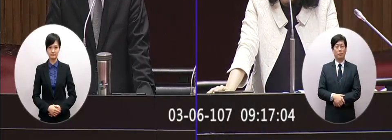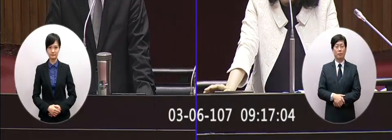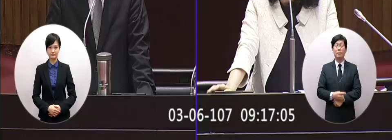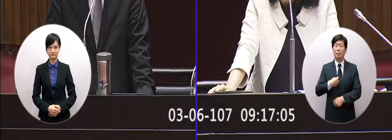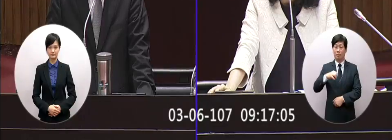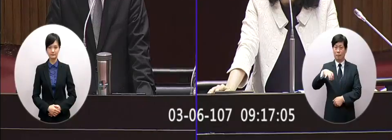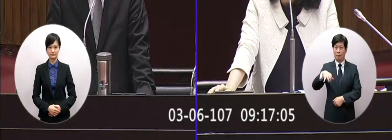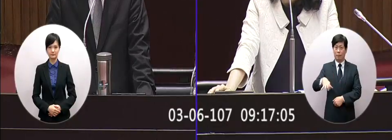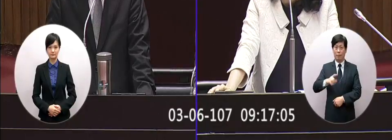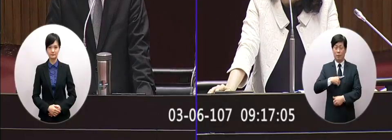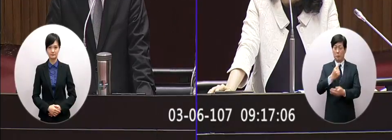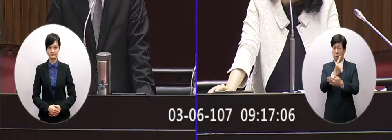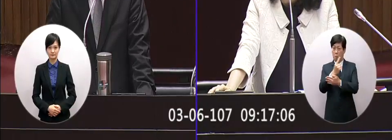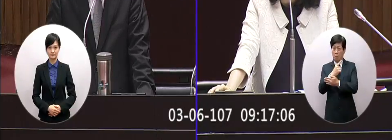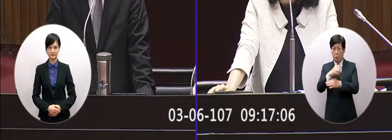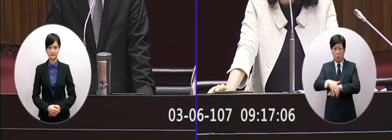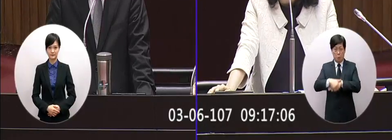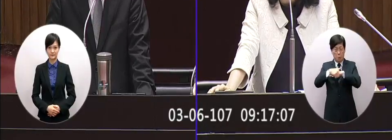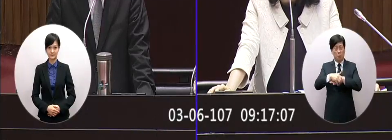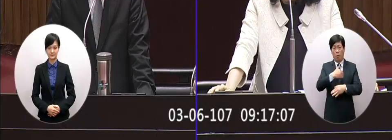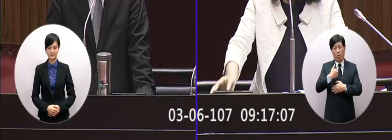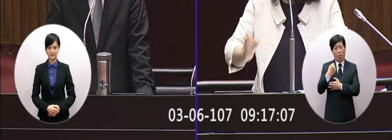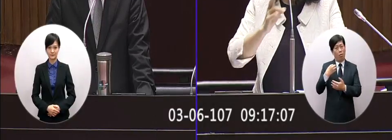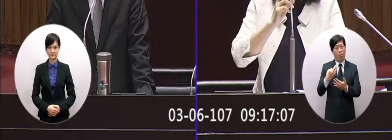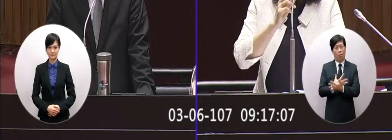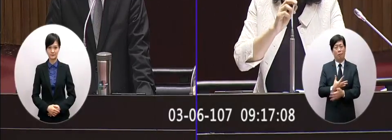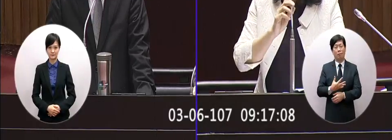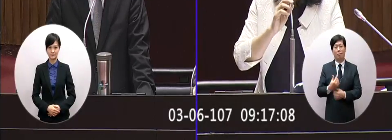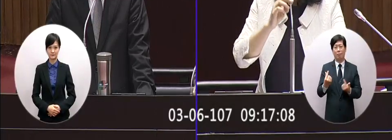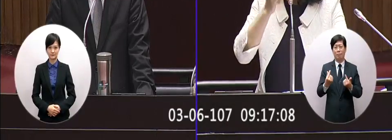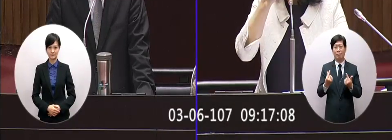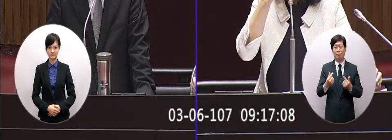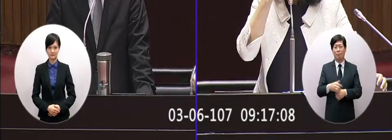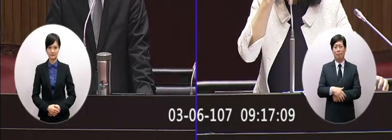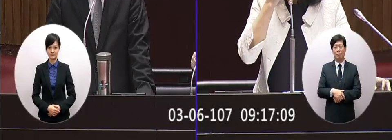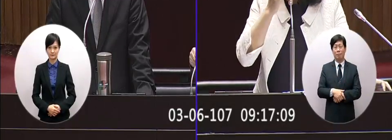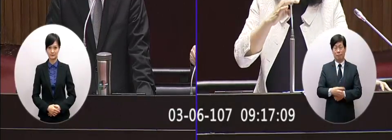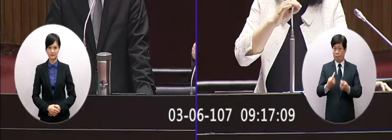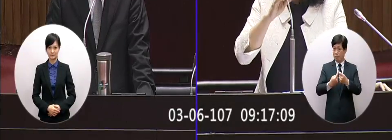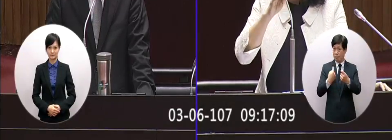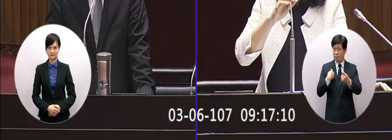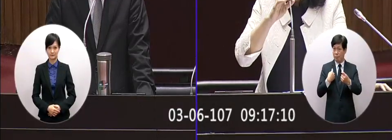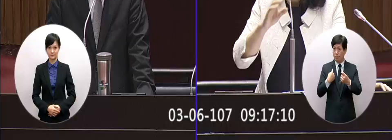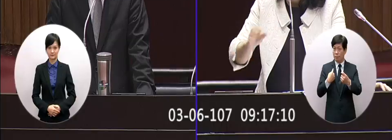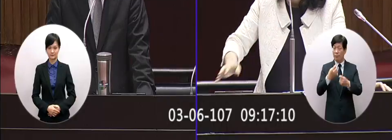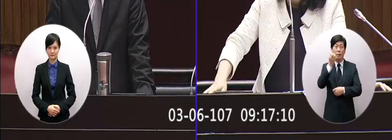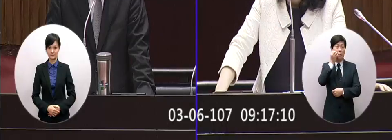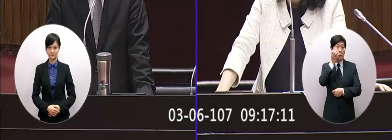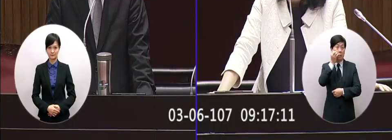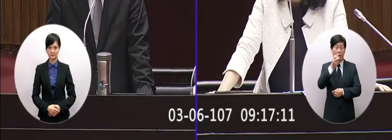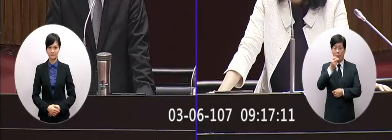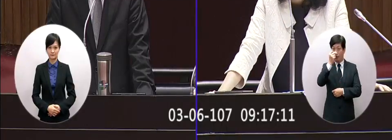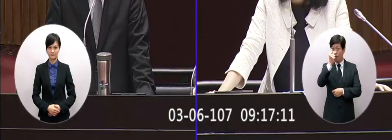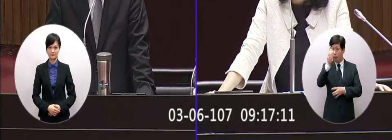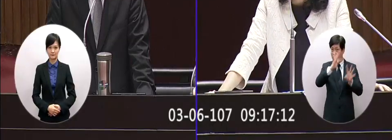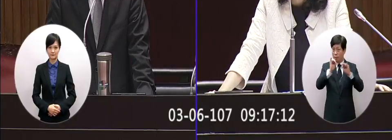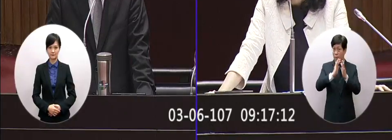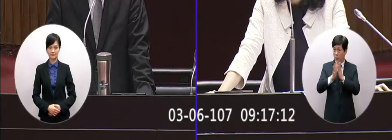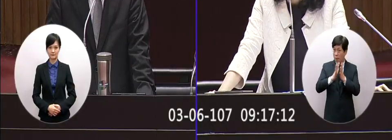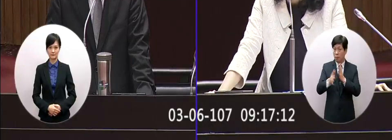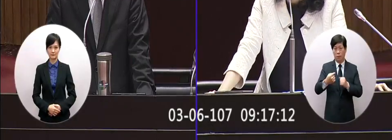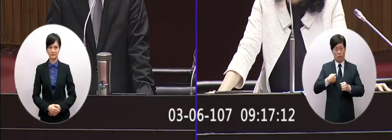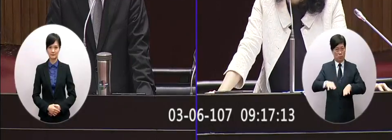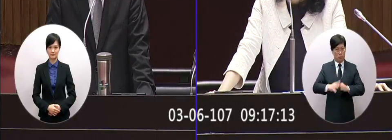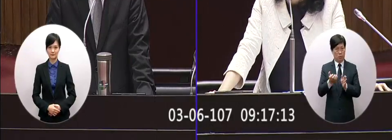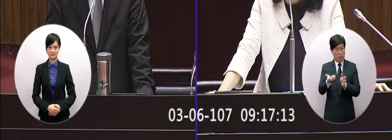们地方的这个消防的救灾能量的部分哦。其实在我们去年的部分花莲的特搜队我们就开